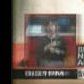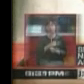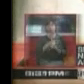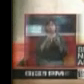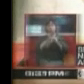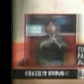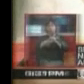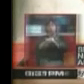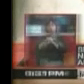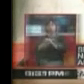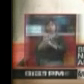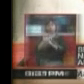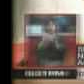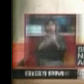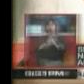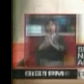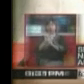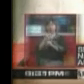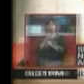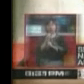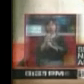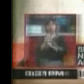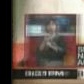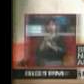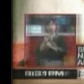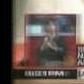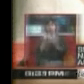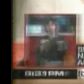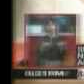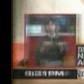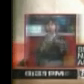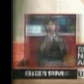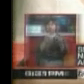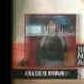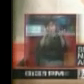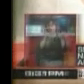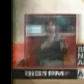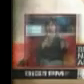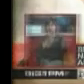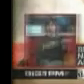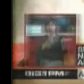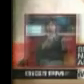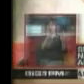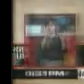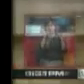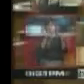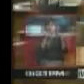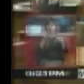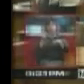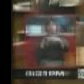Sa ngayon ang nasa agenda raw nila ni House Speaker Belmonte ay kausapin at paliwanagan si Pangulong Aquino tungkol dito.